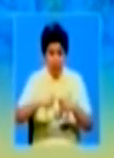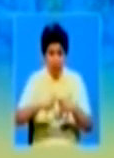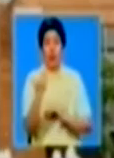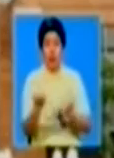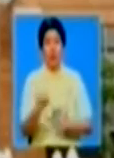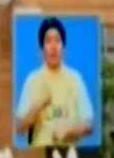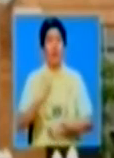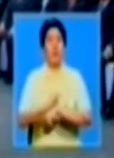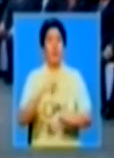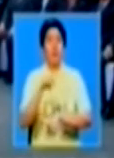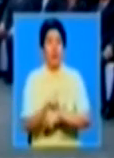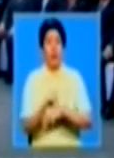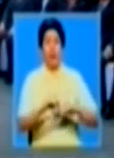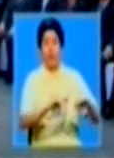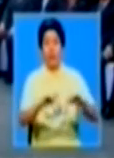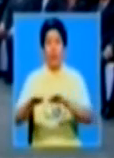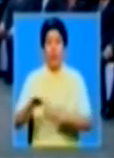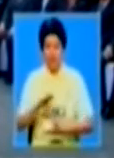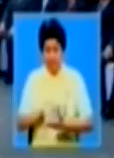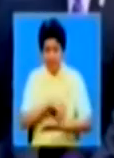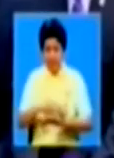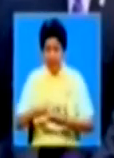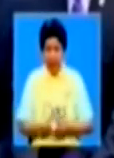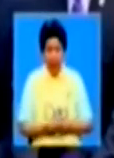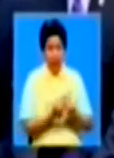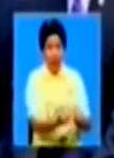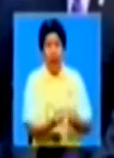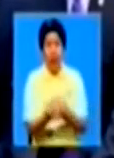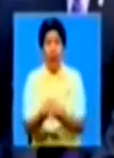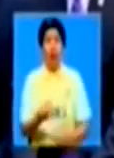สรีภาพก็ต้องไม่ไปละเมิดสิทธิของผู้อื่นจนทำให้เขาเกิดความเสียหายด้วยนะคะ